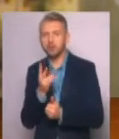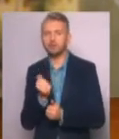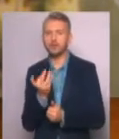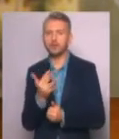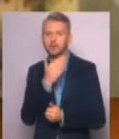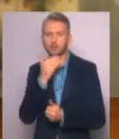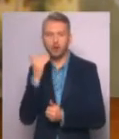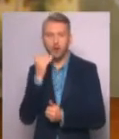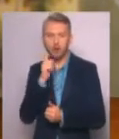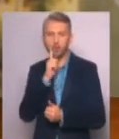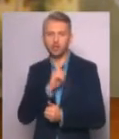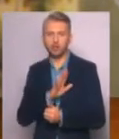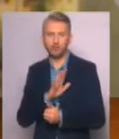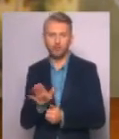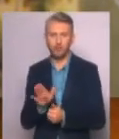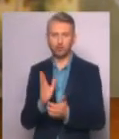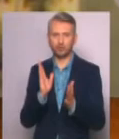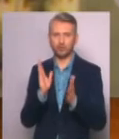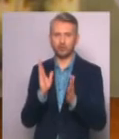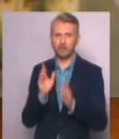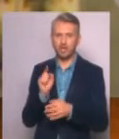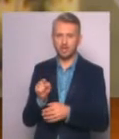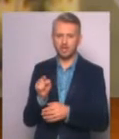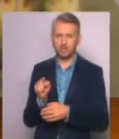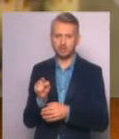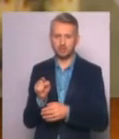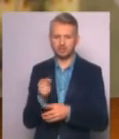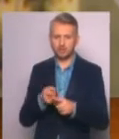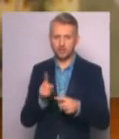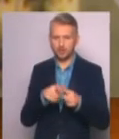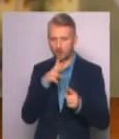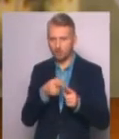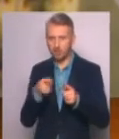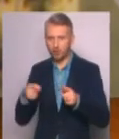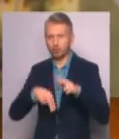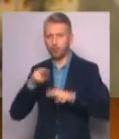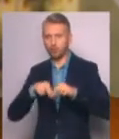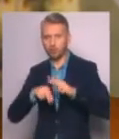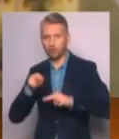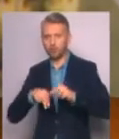багато дискомфорту їм ось цей період побудови